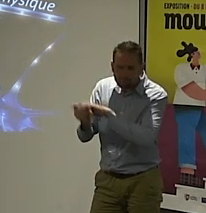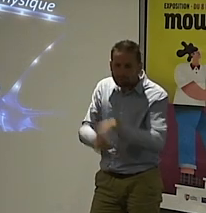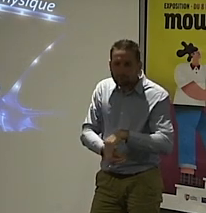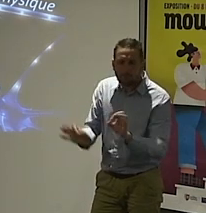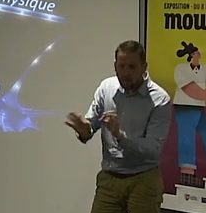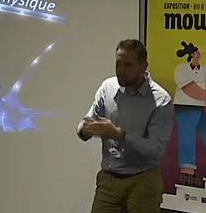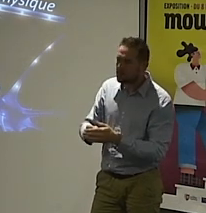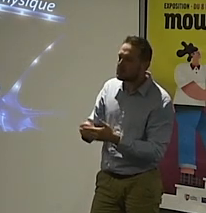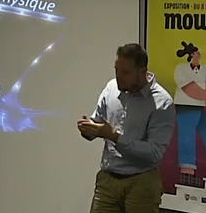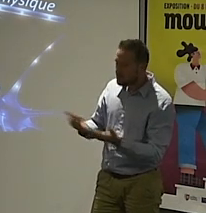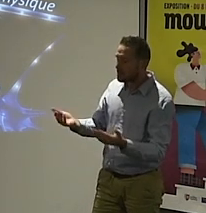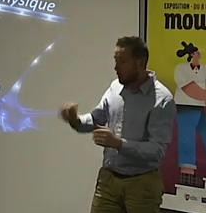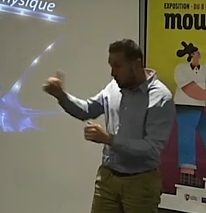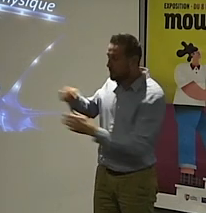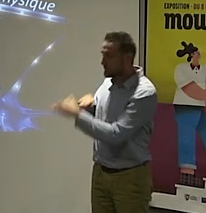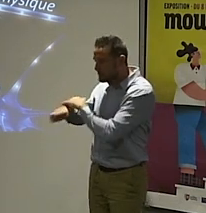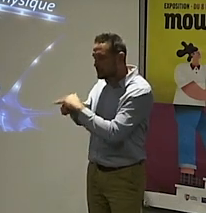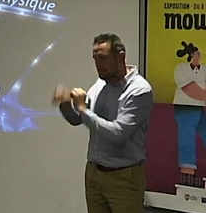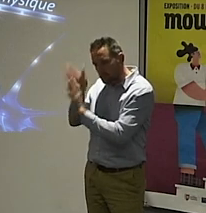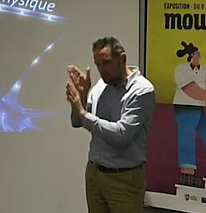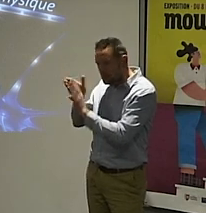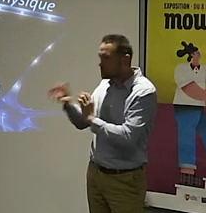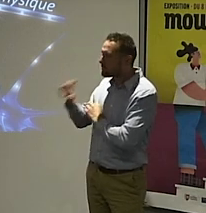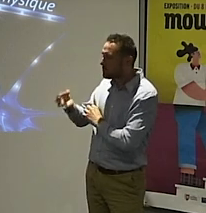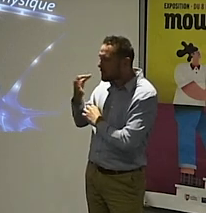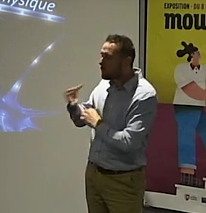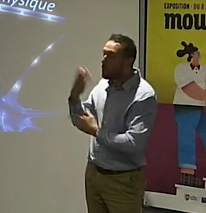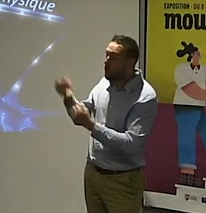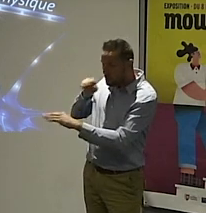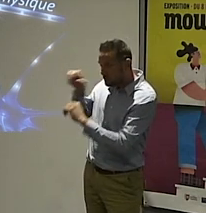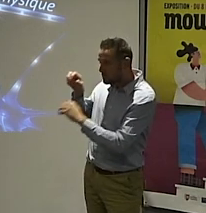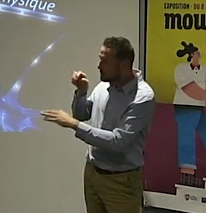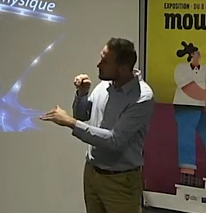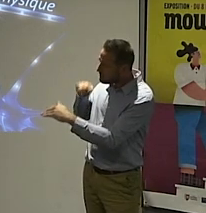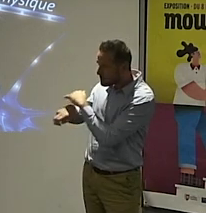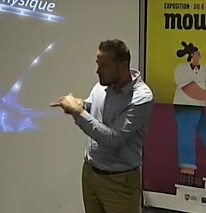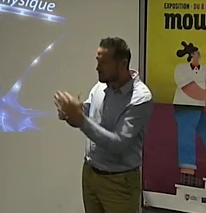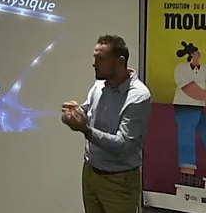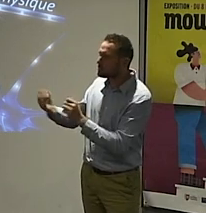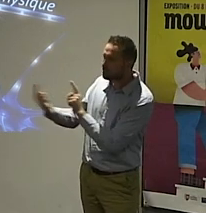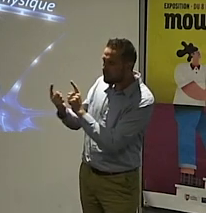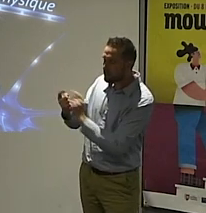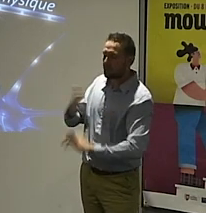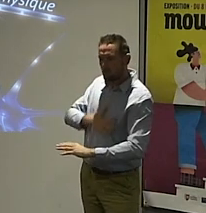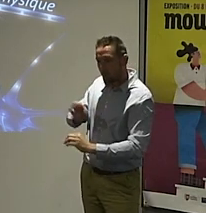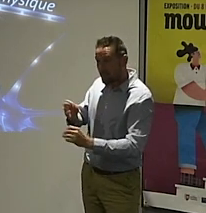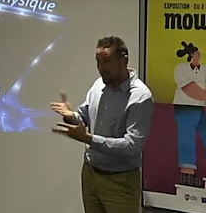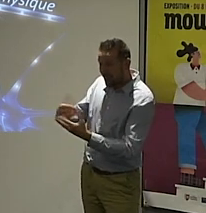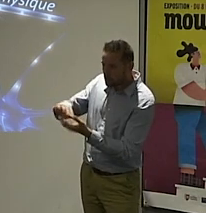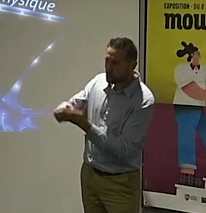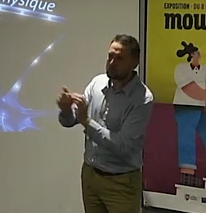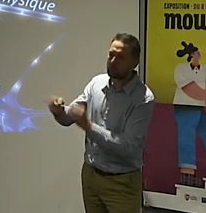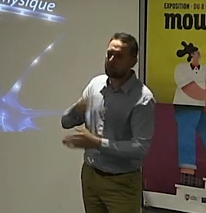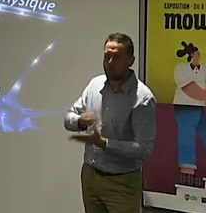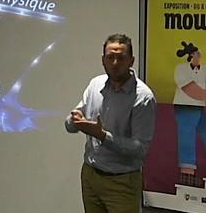l'ai eu. Et après, une fois que le médical va bien, ben, qu'est-ce qu'on fait? On replonge. Donc, je n'ai pas replongé. Et ma foi, je suis restée. Et puis, au